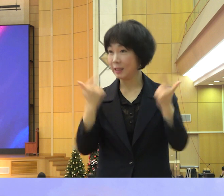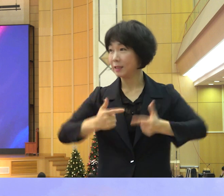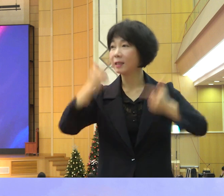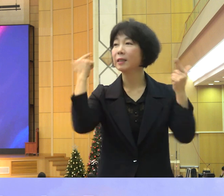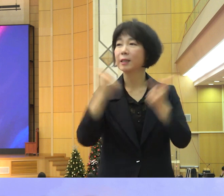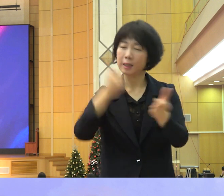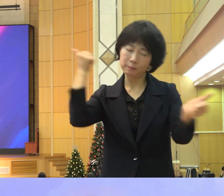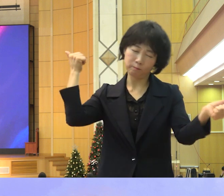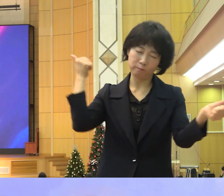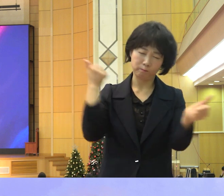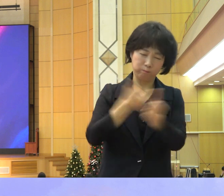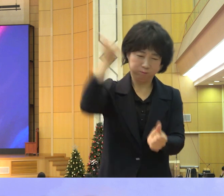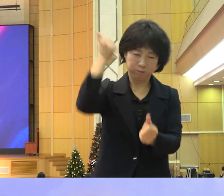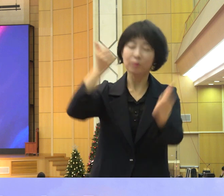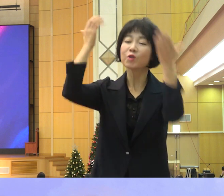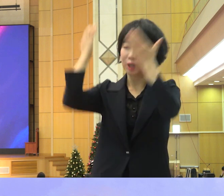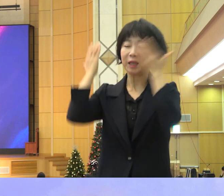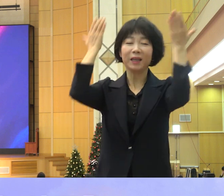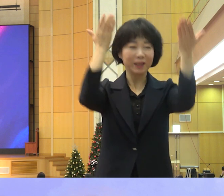늘 이김